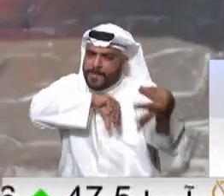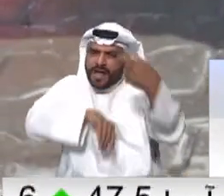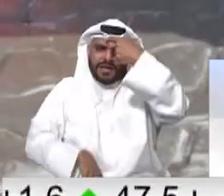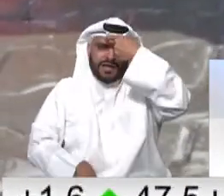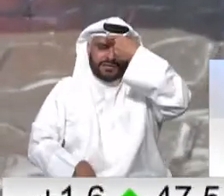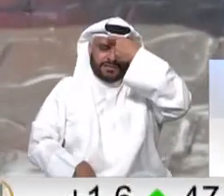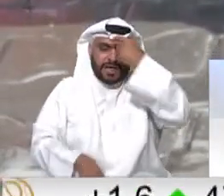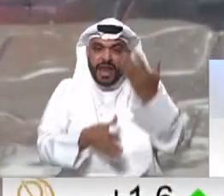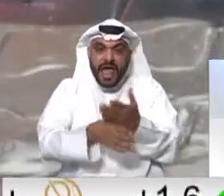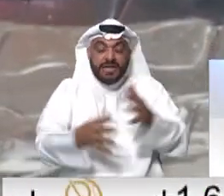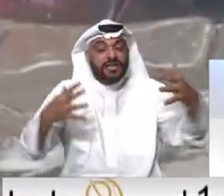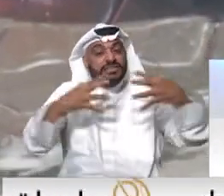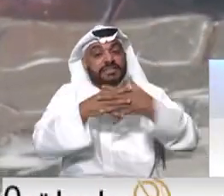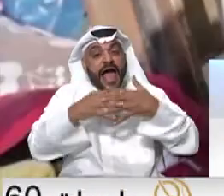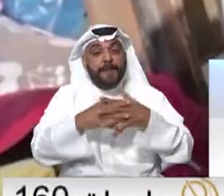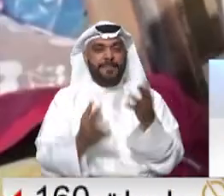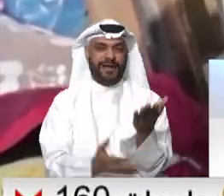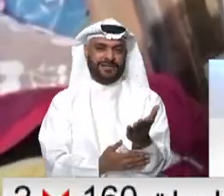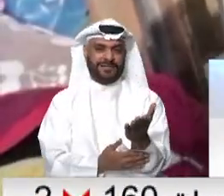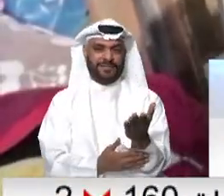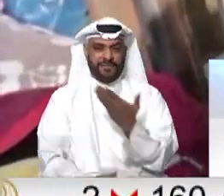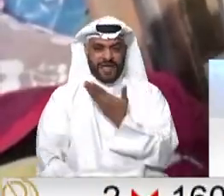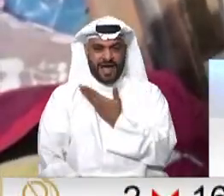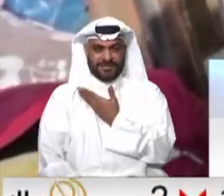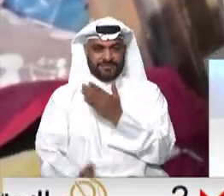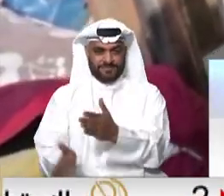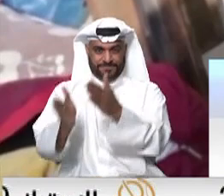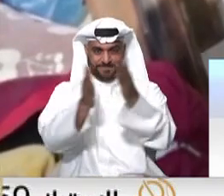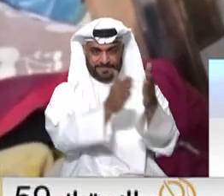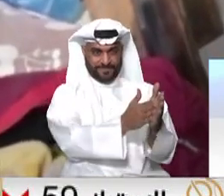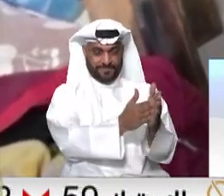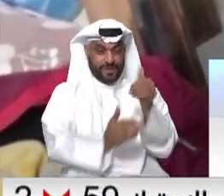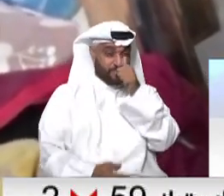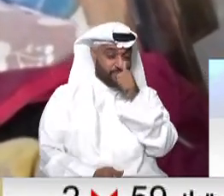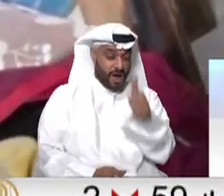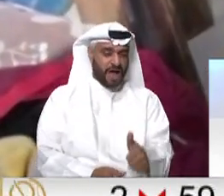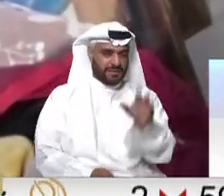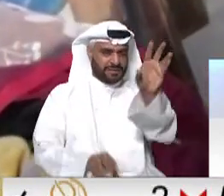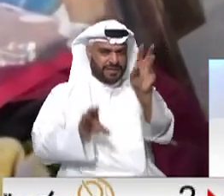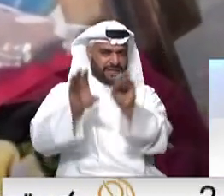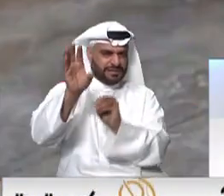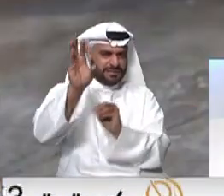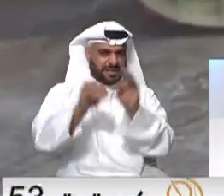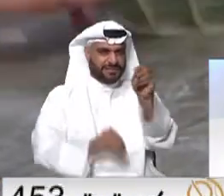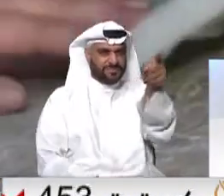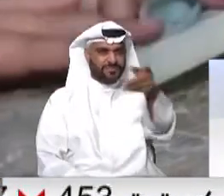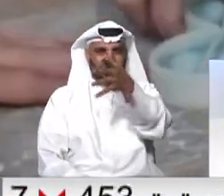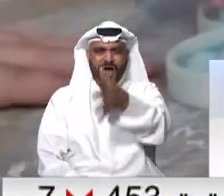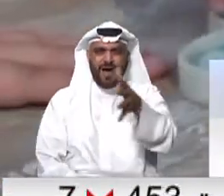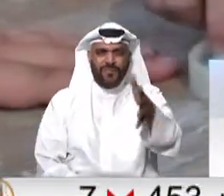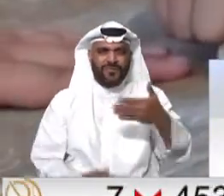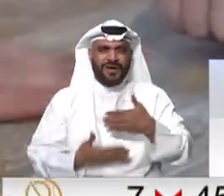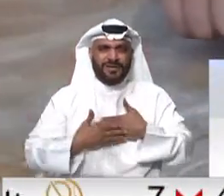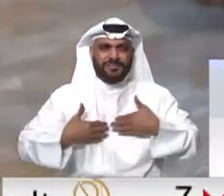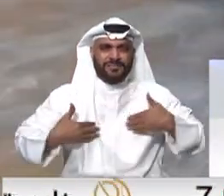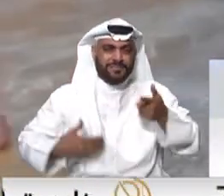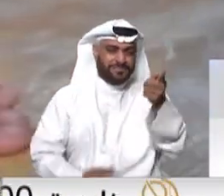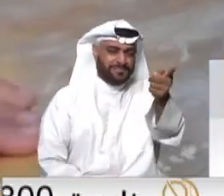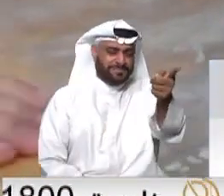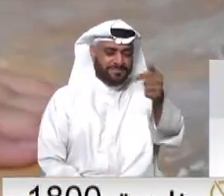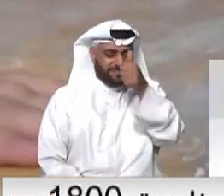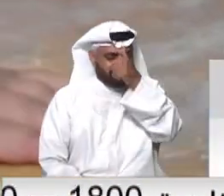تستقبل نازحي قزه ومن بين قصص الالم تبر ماسات الاطفال فعلى كل خد صغير